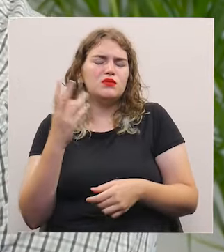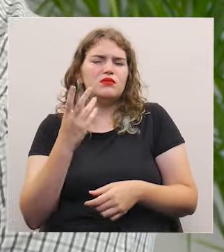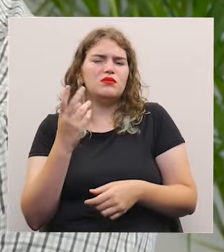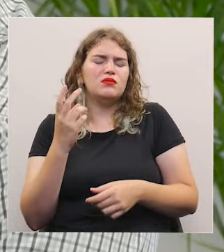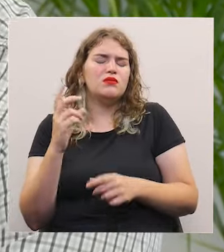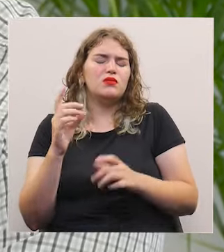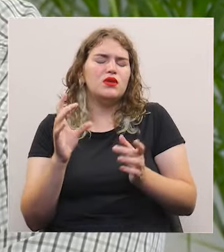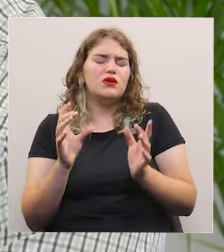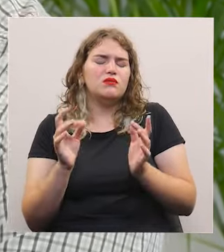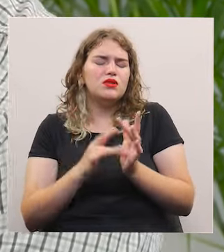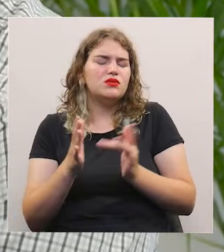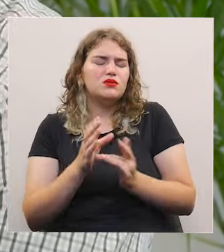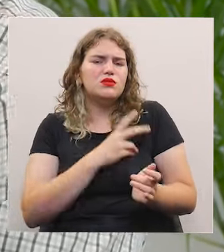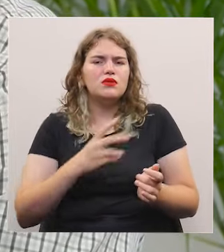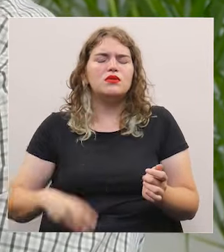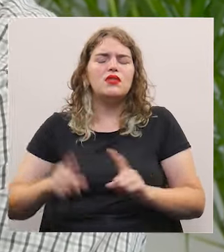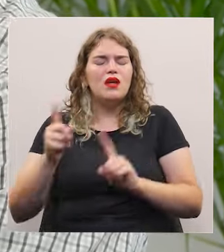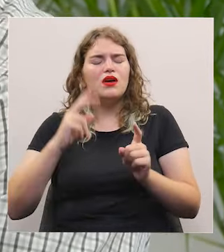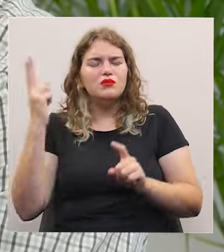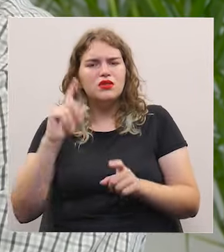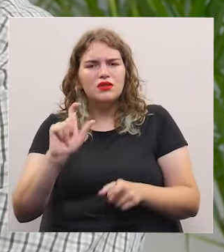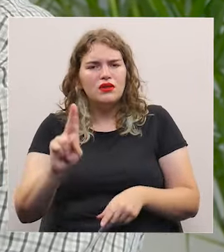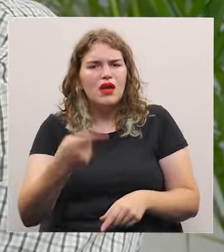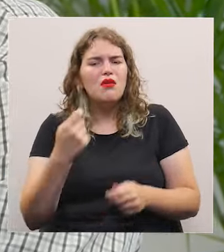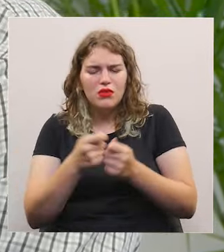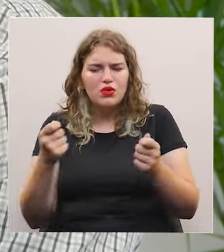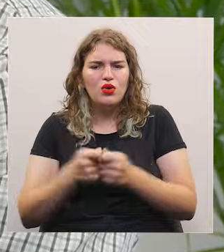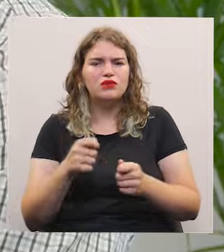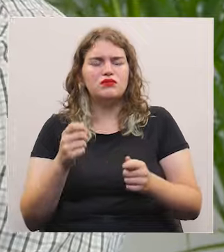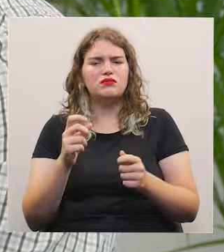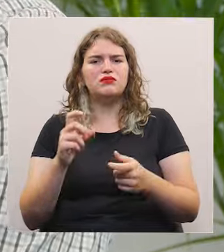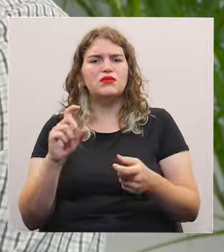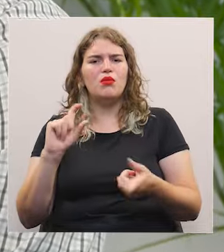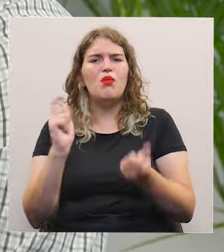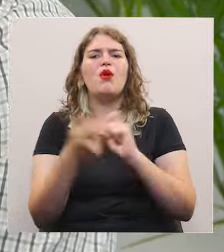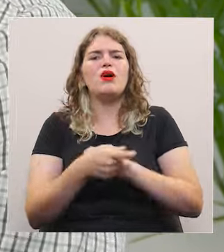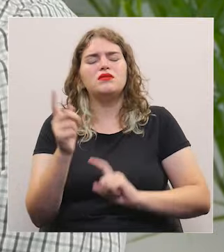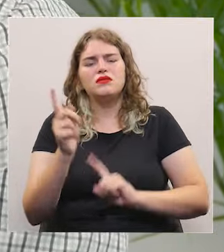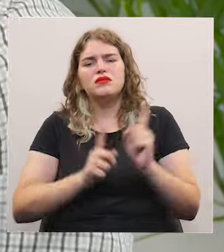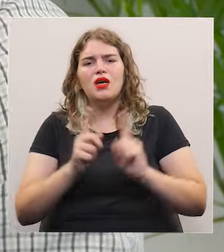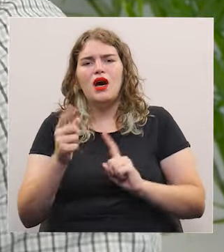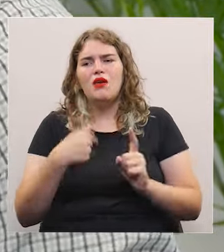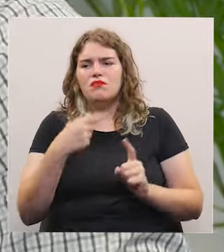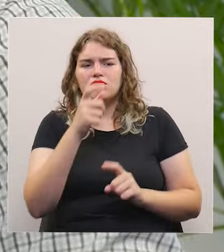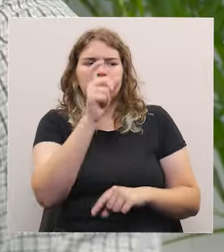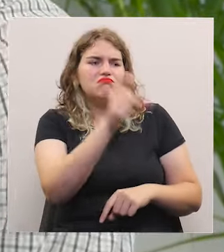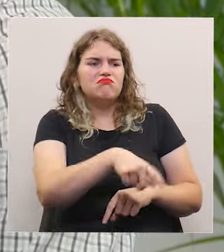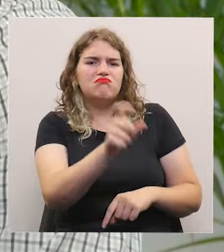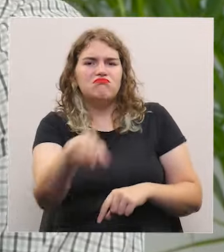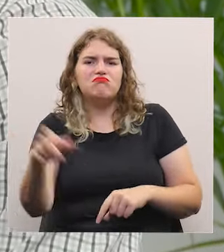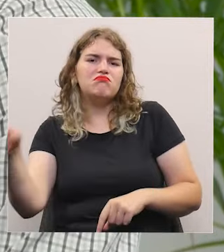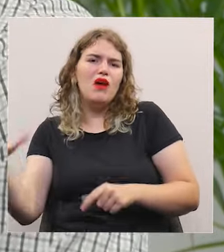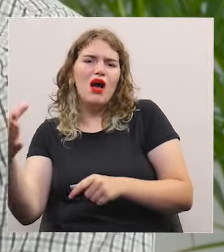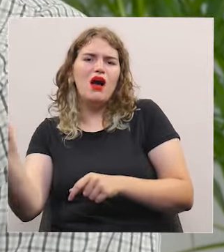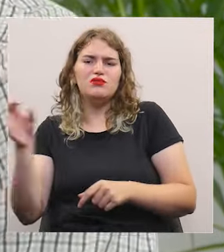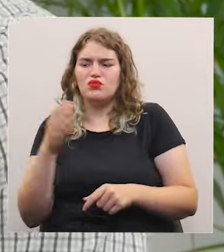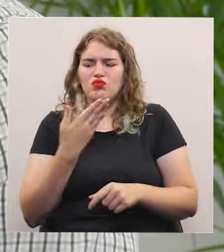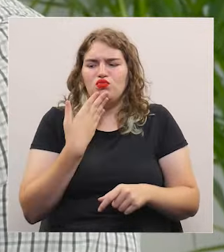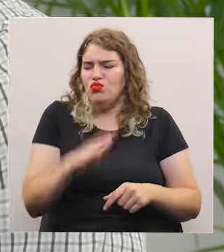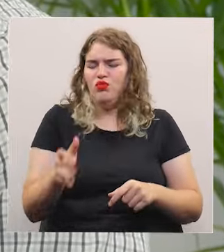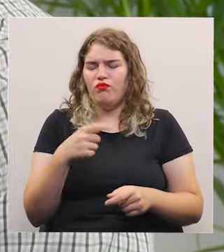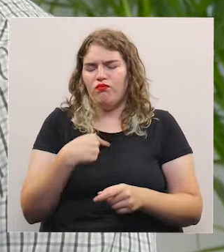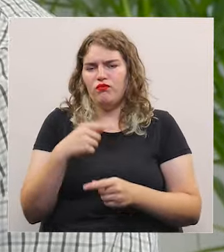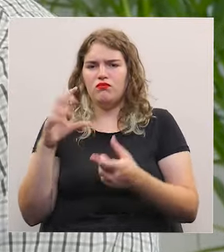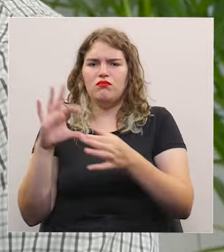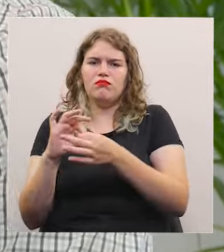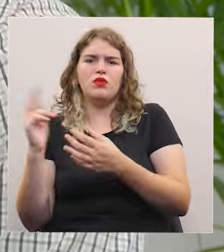Hristos nu-și dorește o relație cu ei, că Dumnezeu ne cheamă pe toți la pocăință, ci pur și simplu pentru că acei oameni nu vor să se întoarcă cu